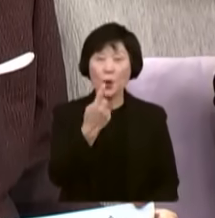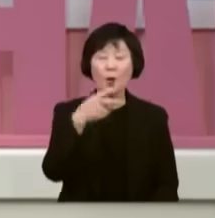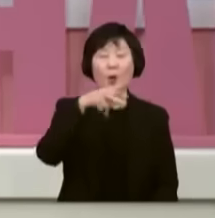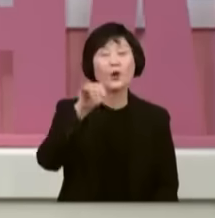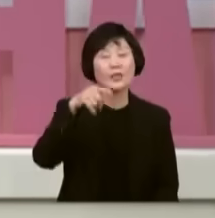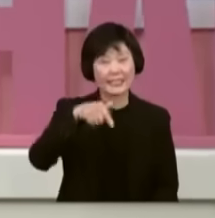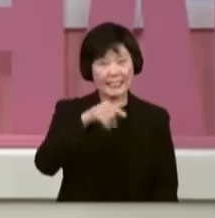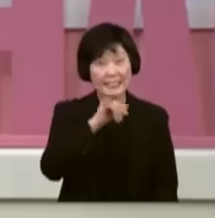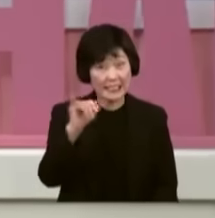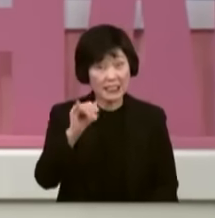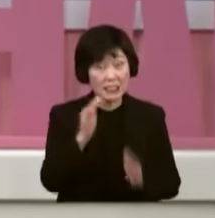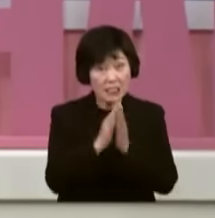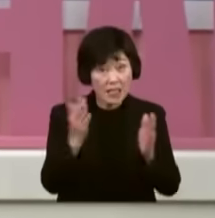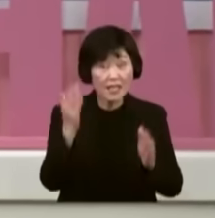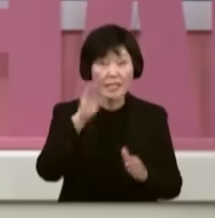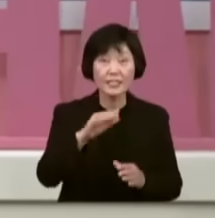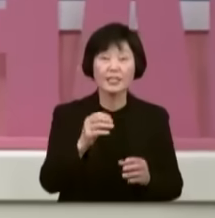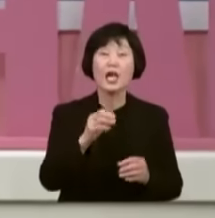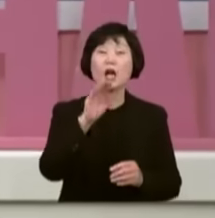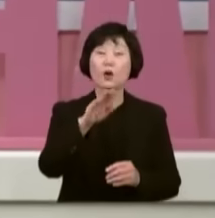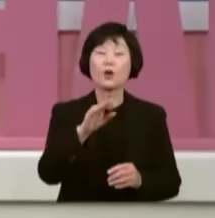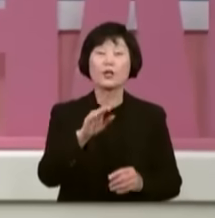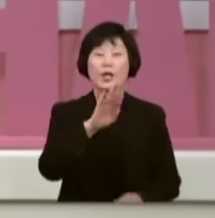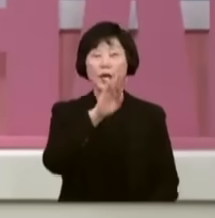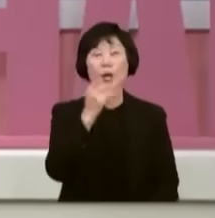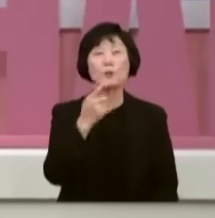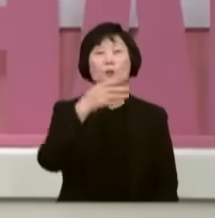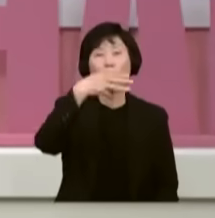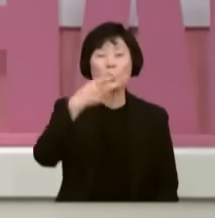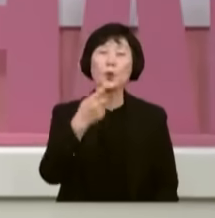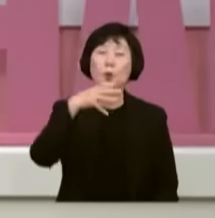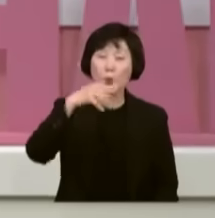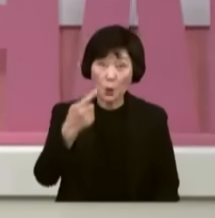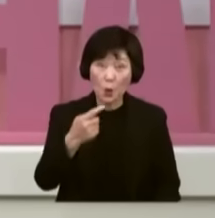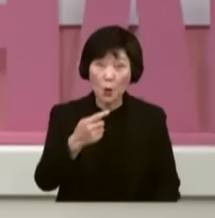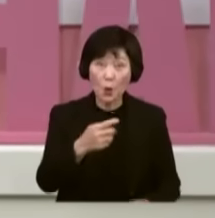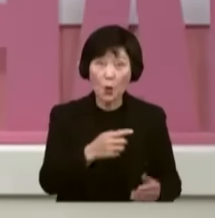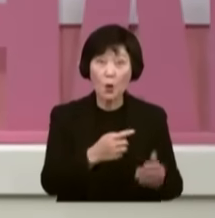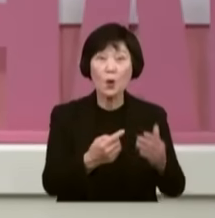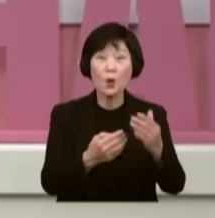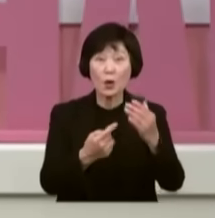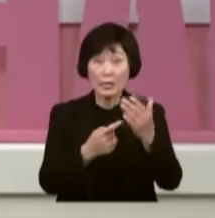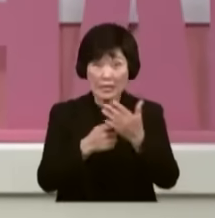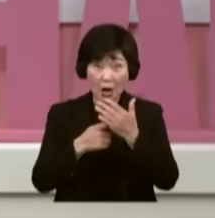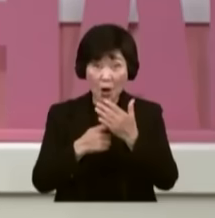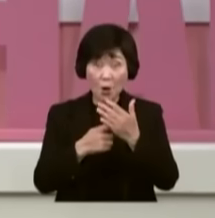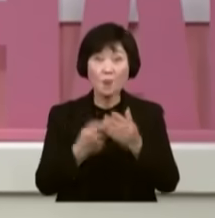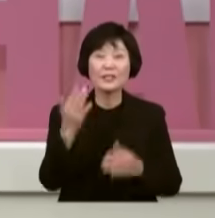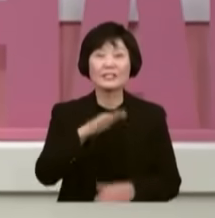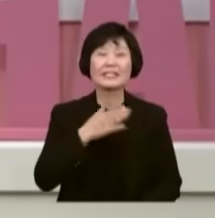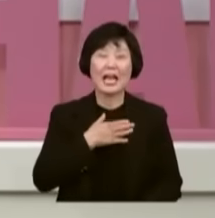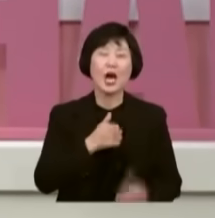이제 스타트가 됐는데 뽀로로가 나오면서 제가 이제 부통령으로 내려가고 네. 점점 이렇게 이제